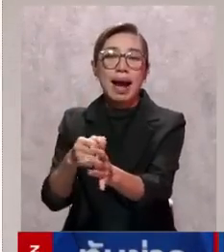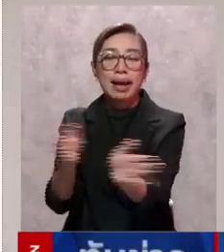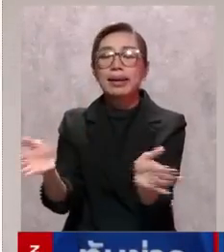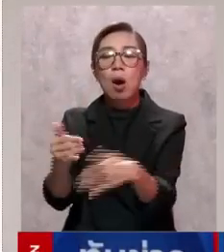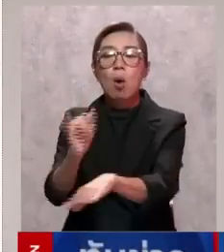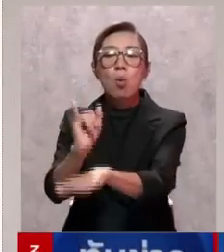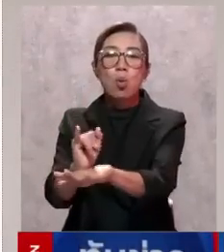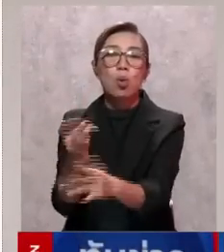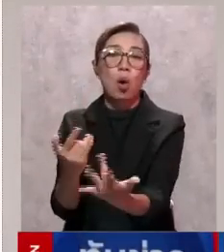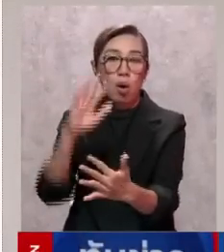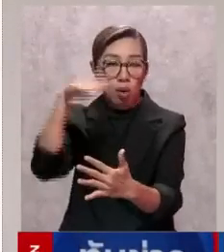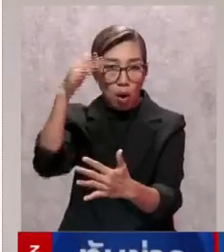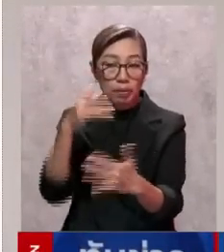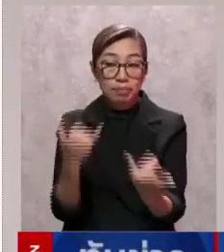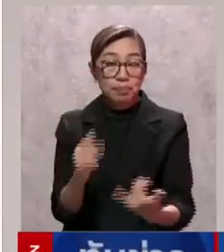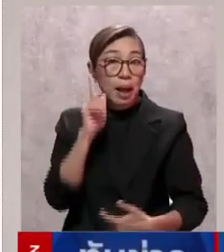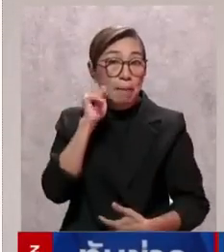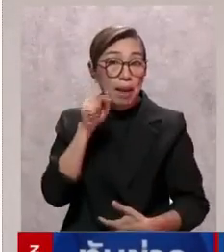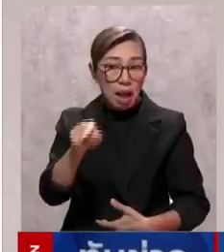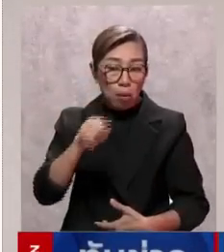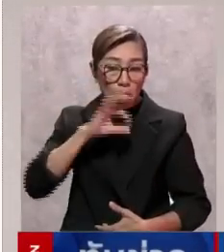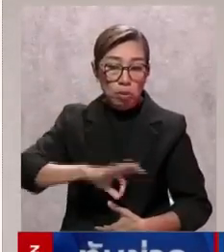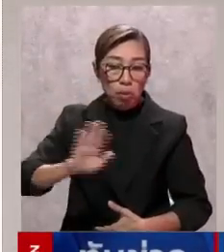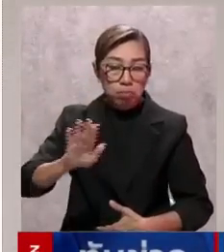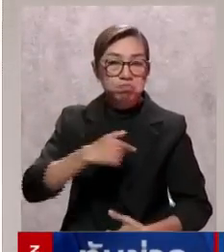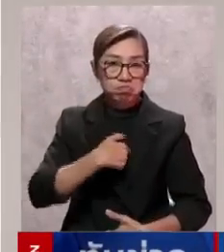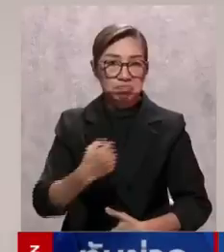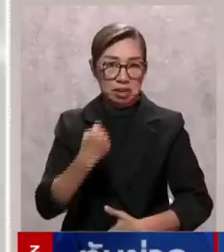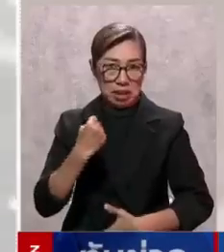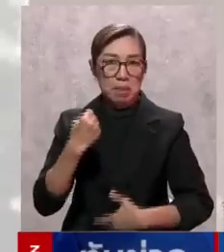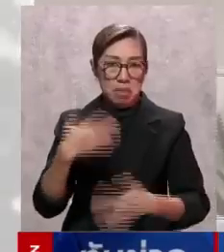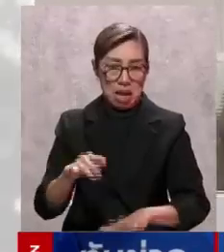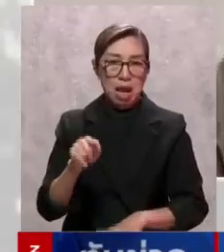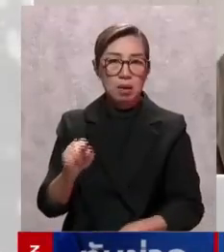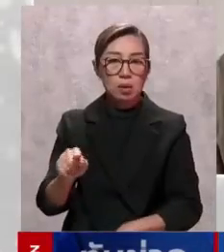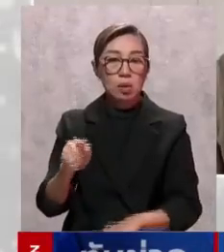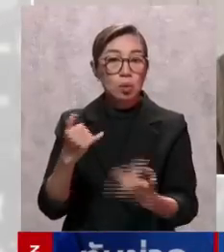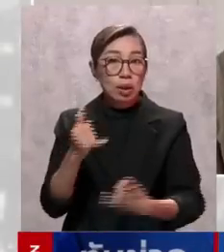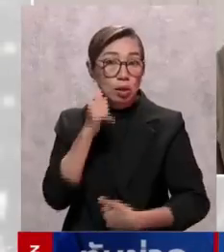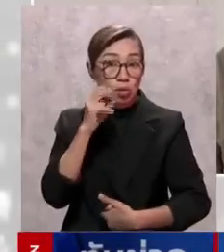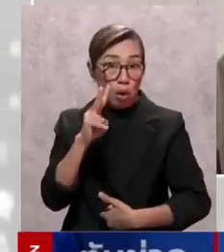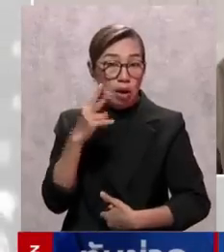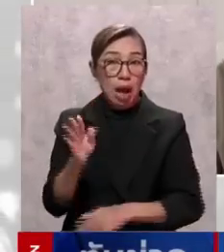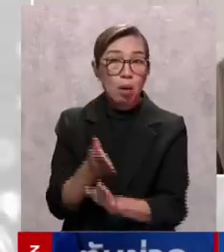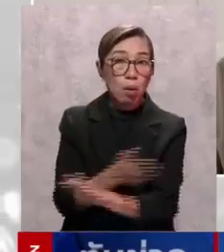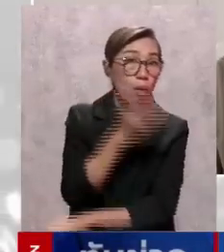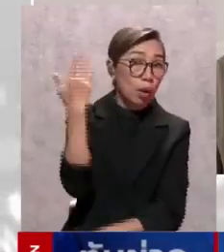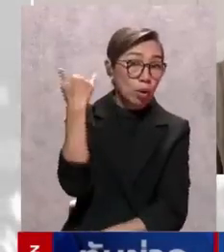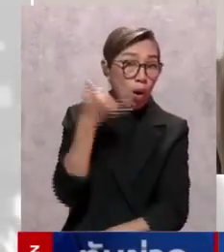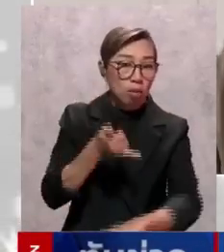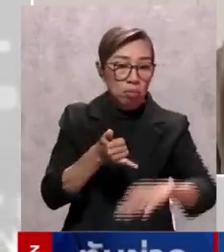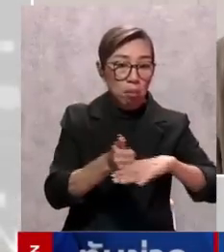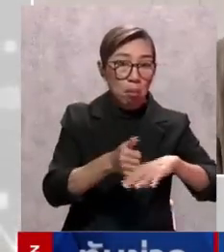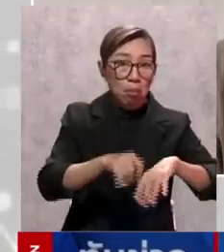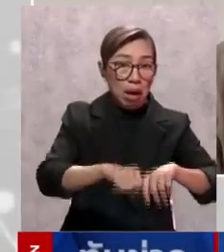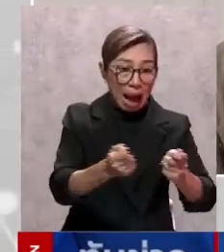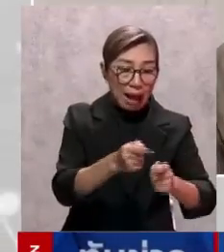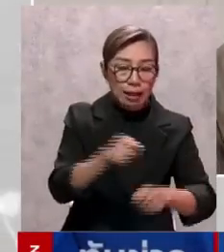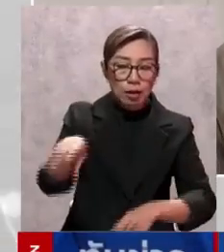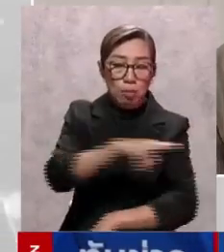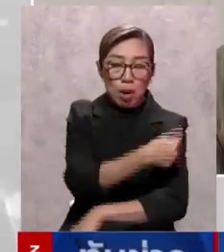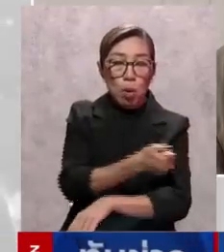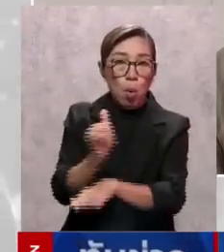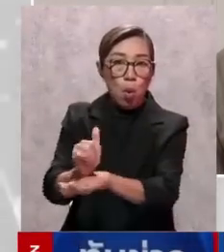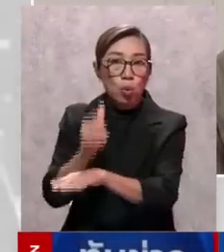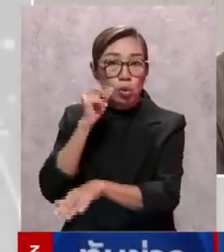คะแล้วตอนนี้สภาพจิตใจของคุณแม่เข้มแข็งมากๆวันนี้ก็เป็นวันที่2หลังจากวันเกิดเหตุคุณแม่บอกว่าจะสู้